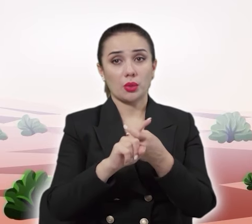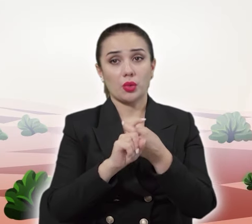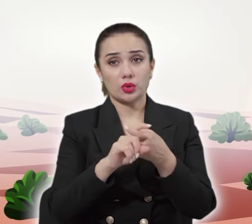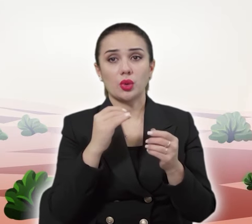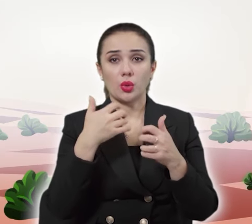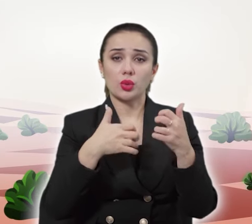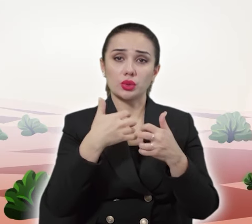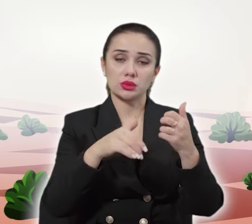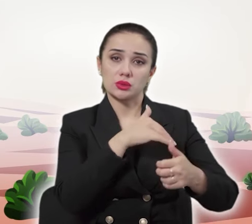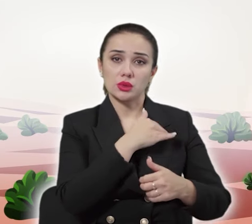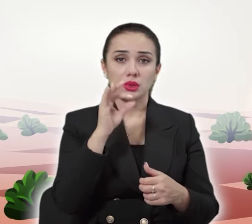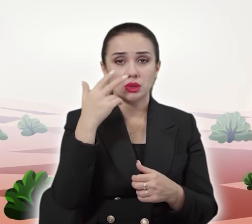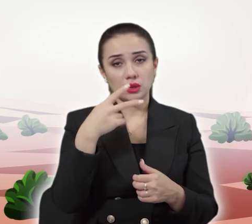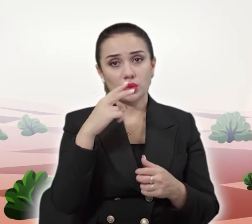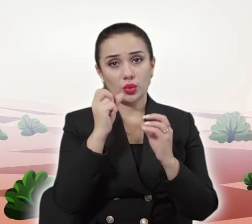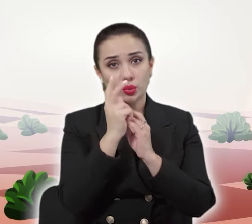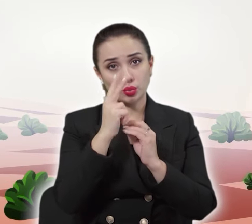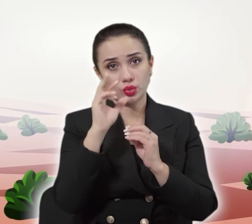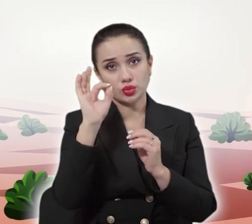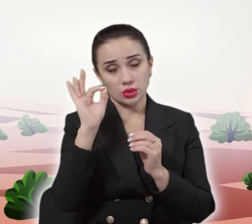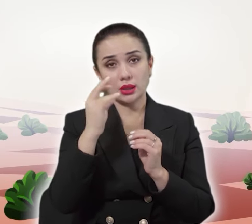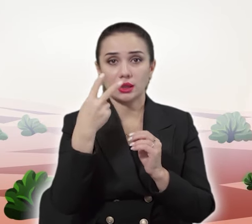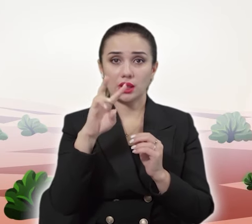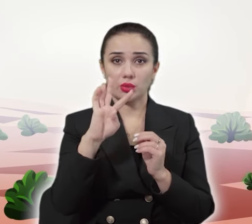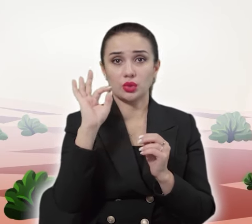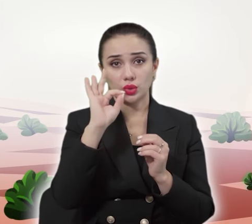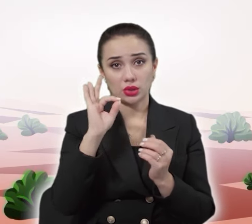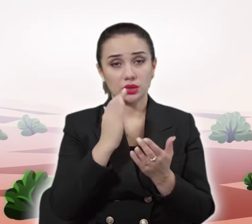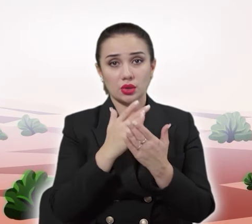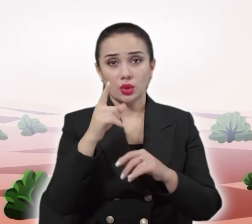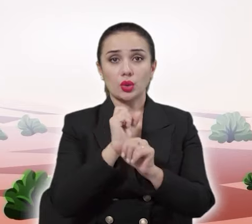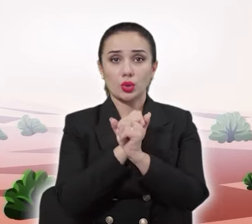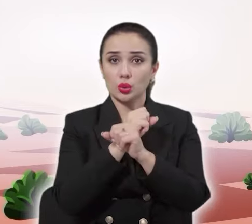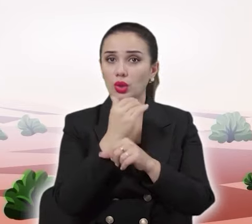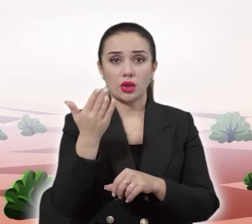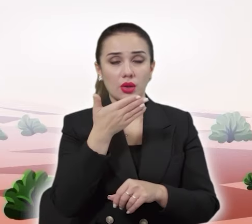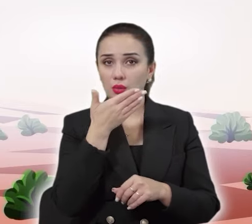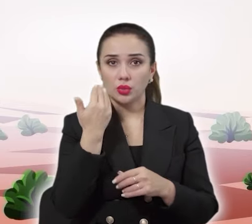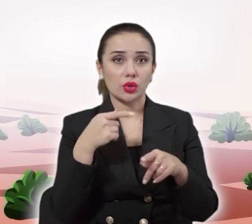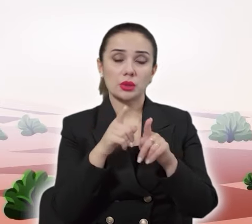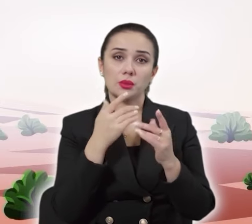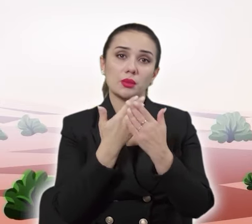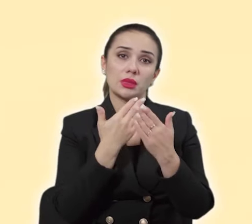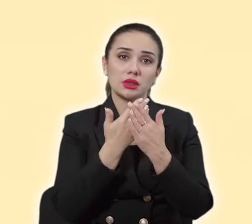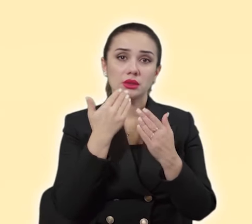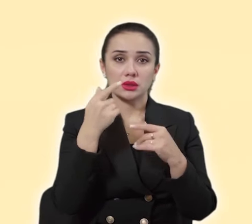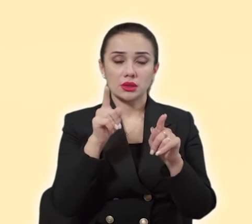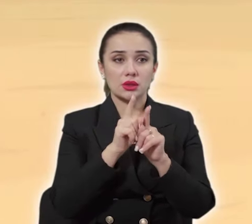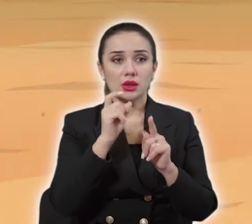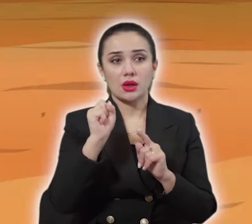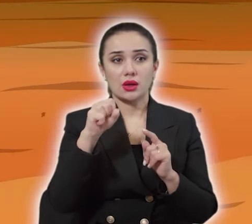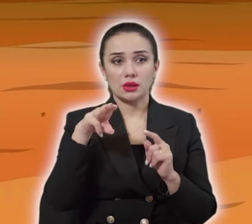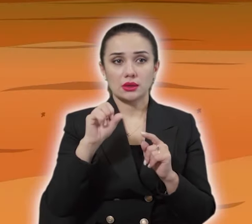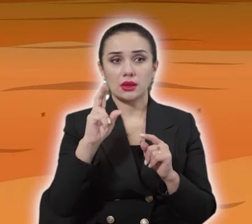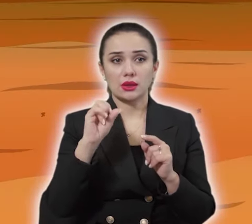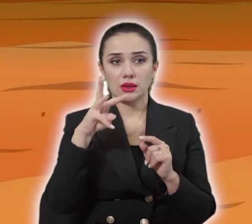oqimlariga bog'liq. O'rtacha harorat 13 dan 24 darajagacha. U yerda tuyalar bo'lmaydi. Masalan,